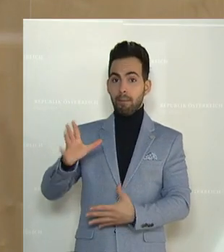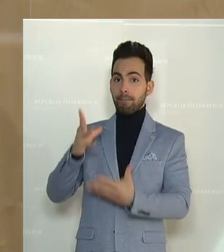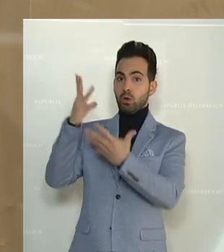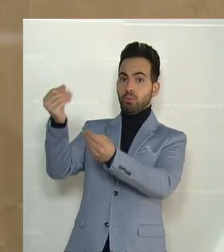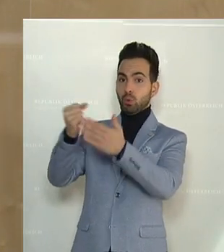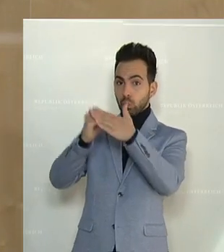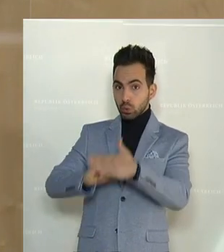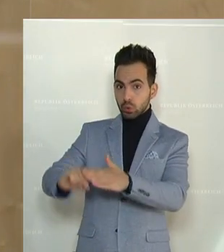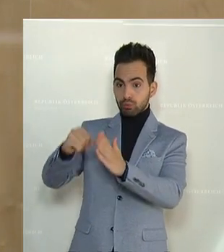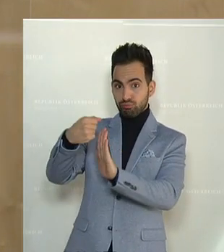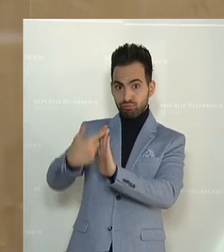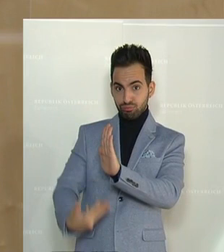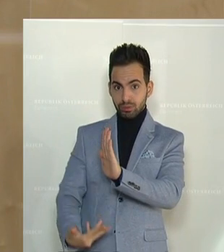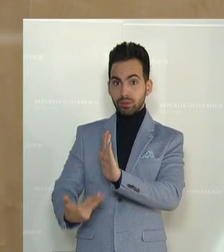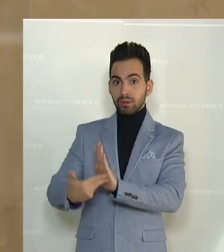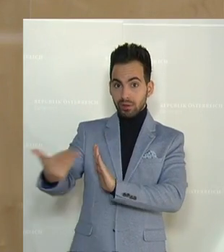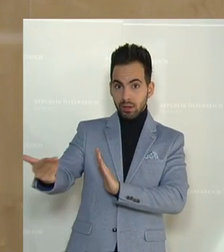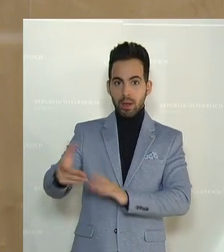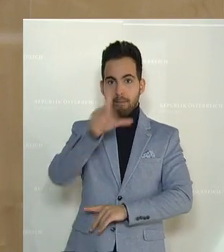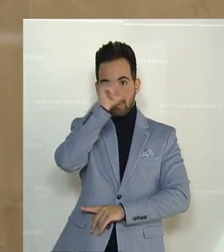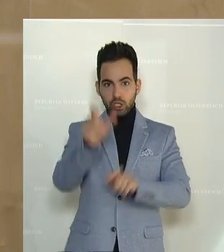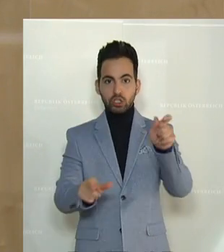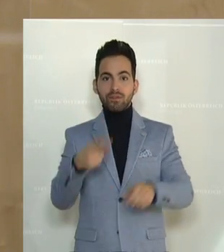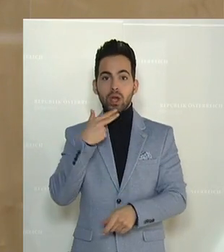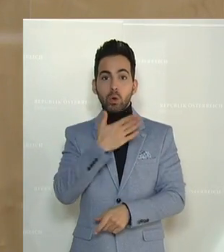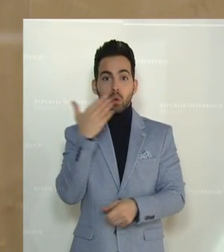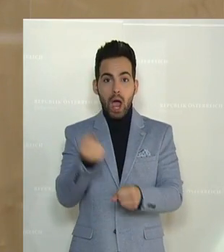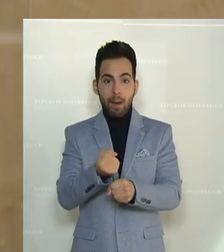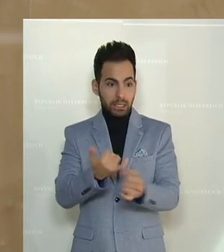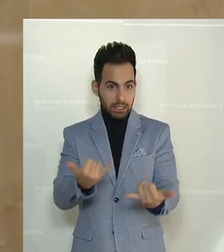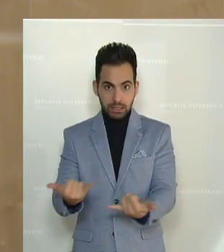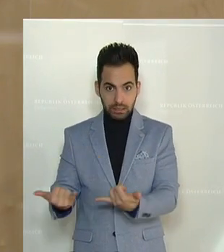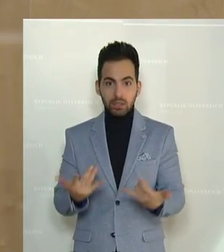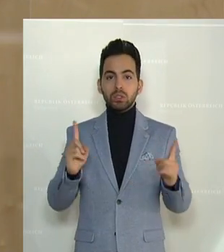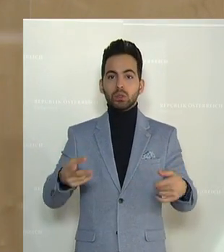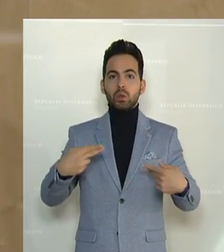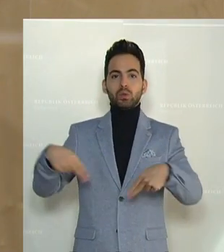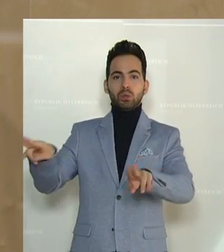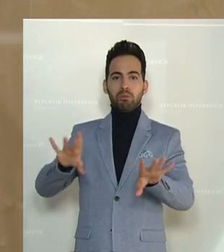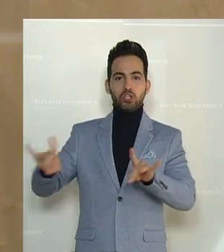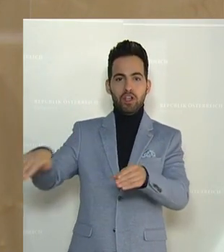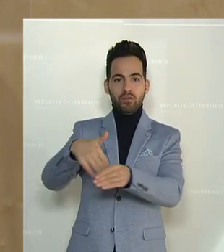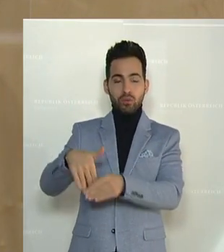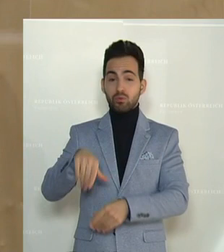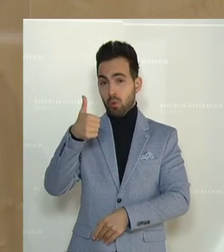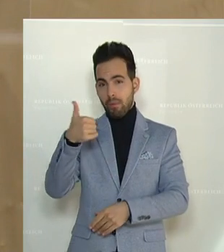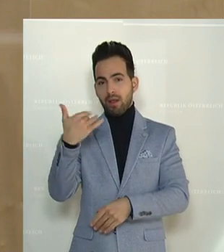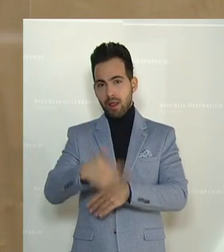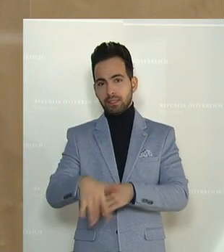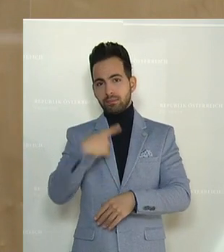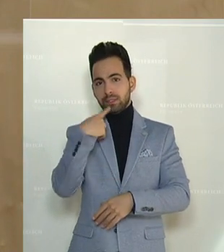dabei Menschen, die jetzt keinen Job haben, wieder in Beschäftigung zu bringen. Und ein letztes noch einmal zurück